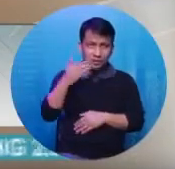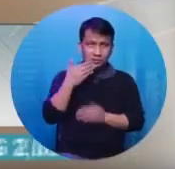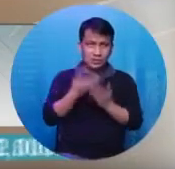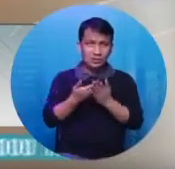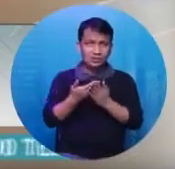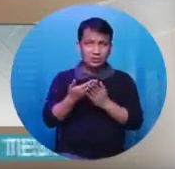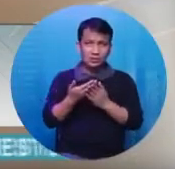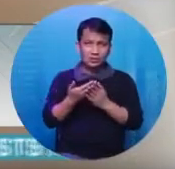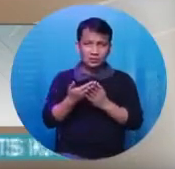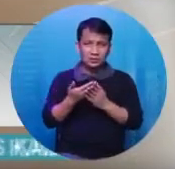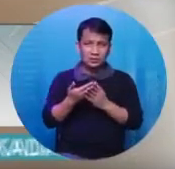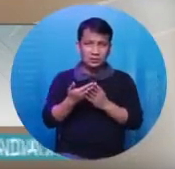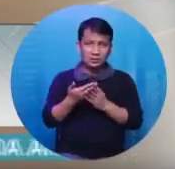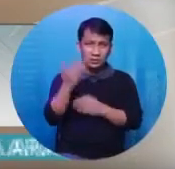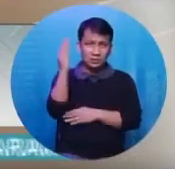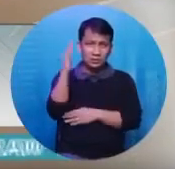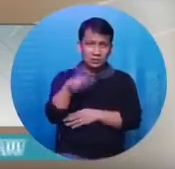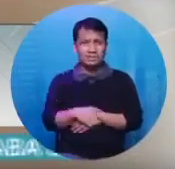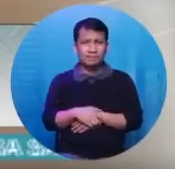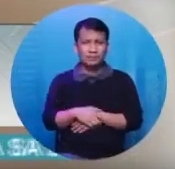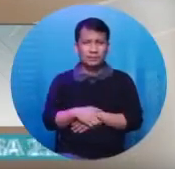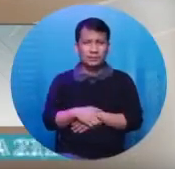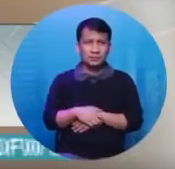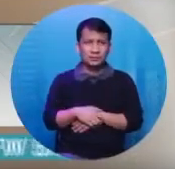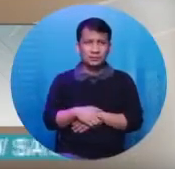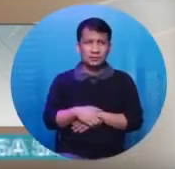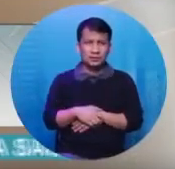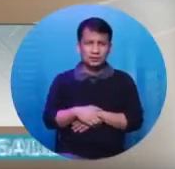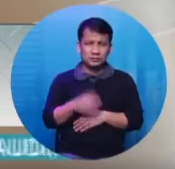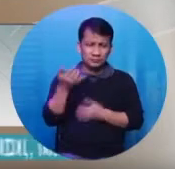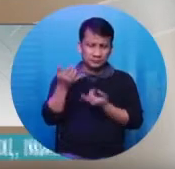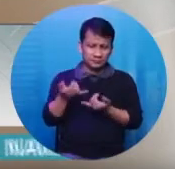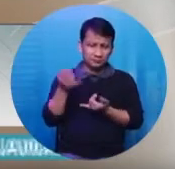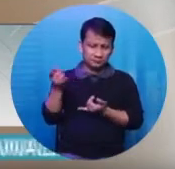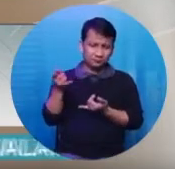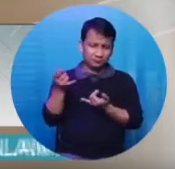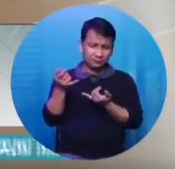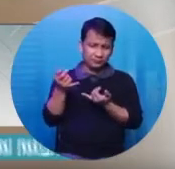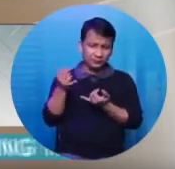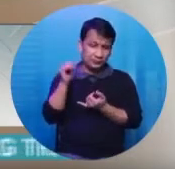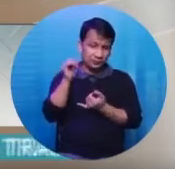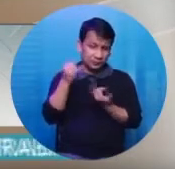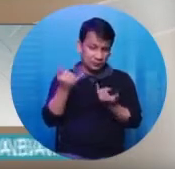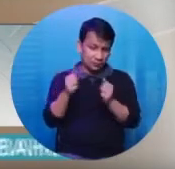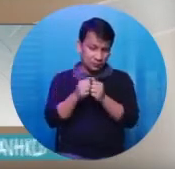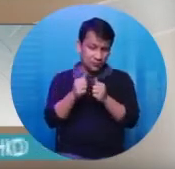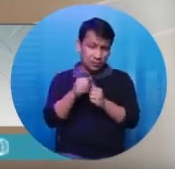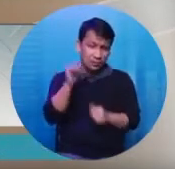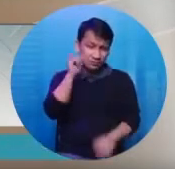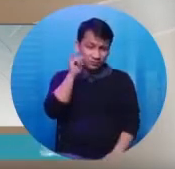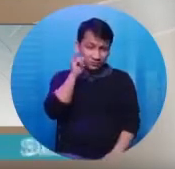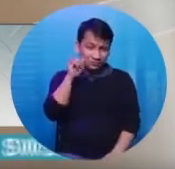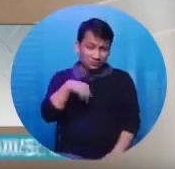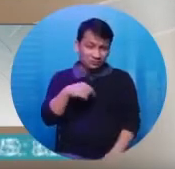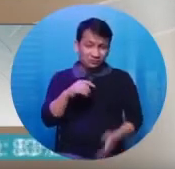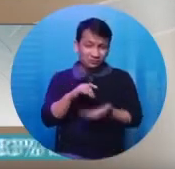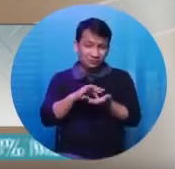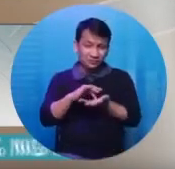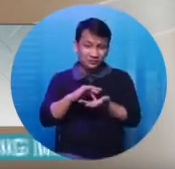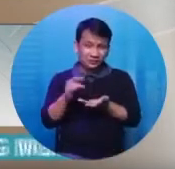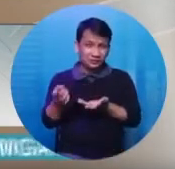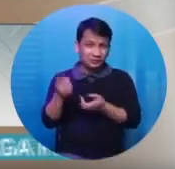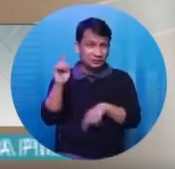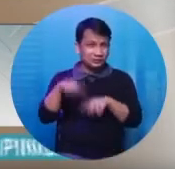madam. Magandang tanghali po, sir. Ma'am, ito pong si Miss Isa, gusto niya sana magpamedical, kaya